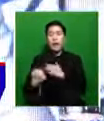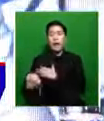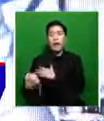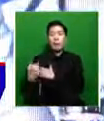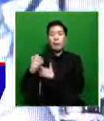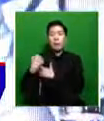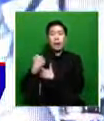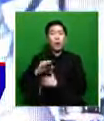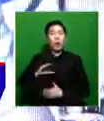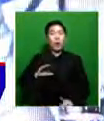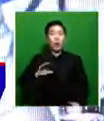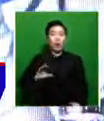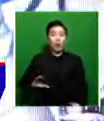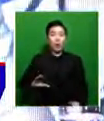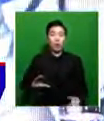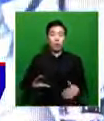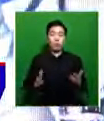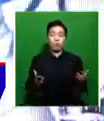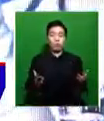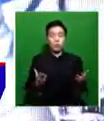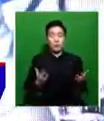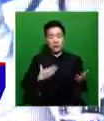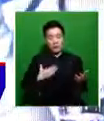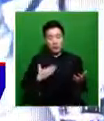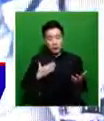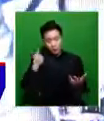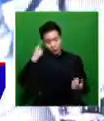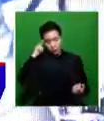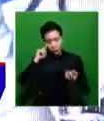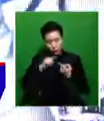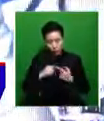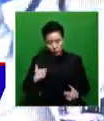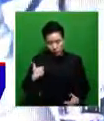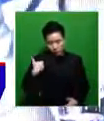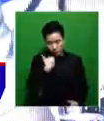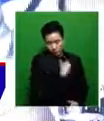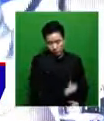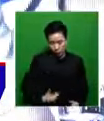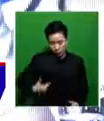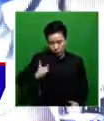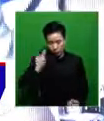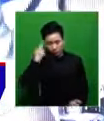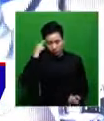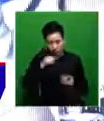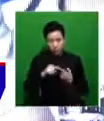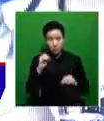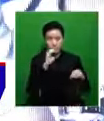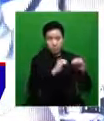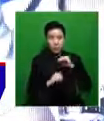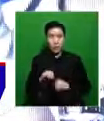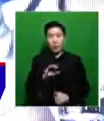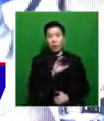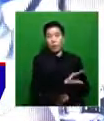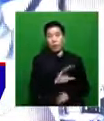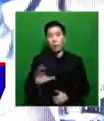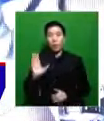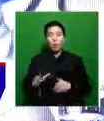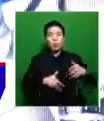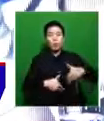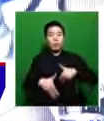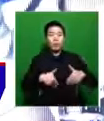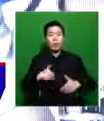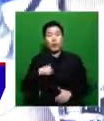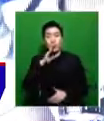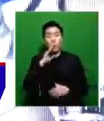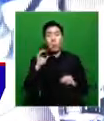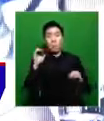ที่เราเน้นถึงสุขภาพถึงความปลอดภัยของพี่น้องประชาชนเป็นหลักเมื่อความปลอดภัยเกิด